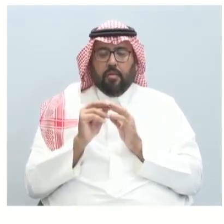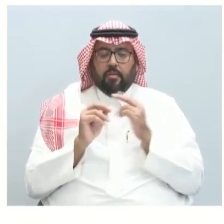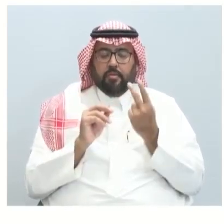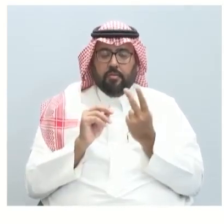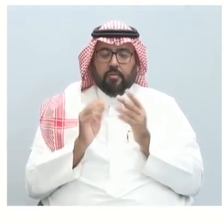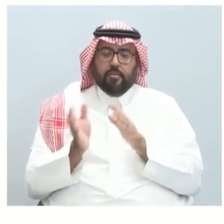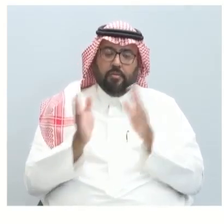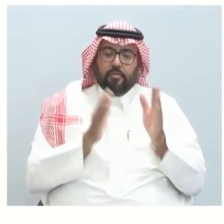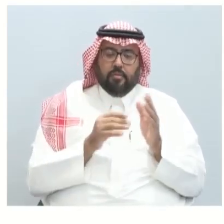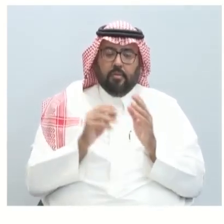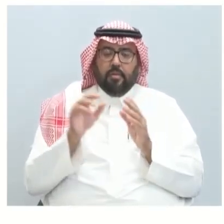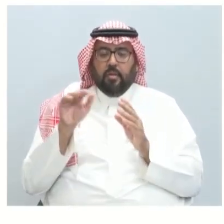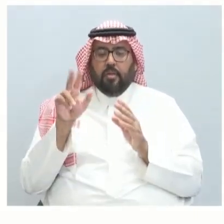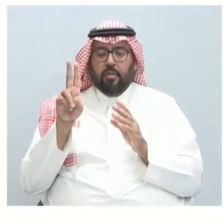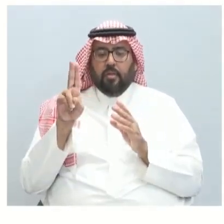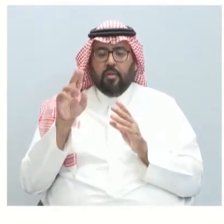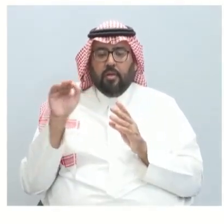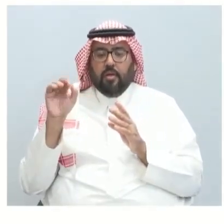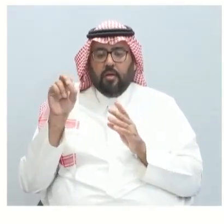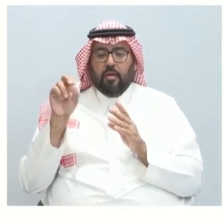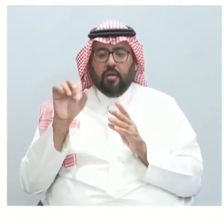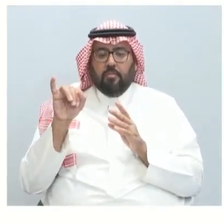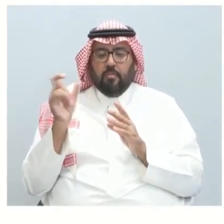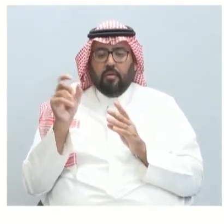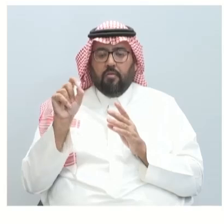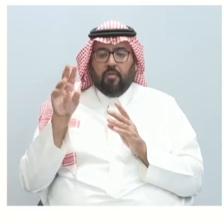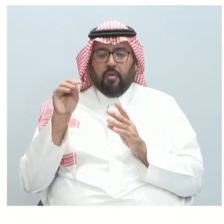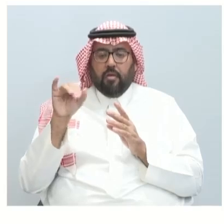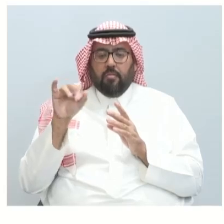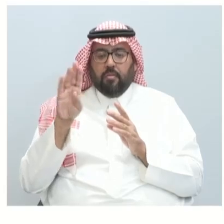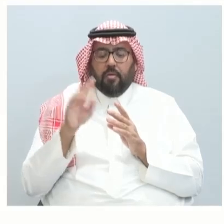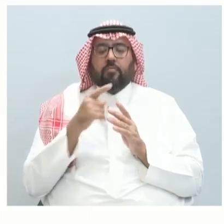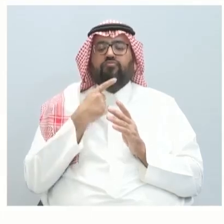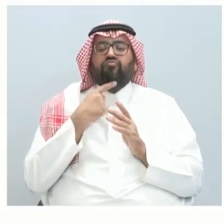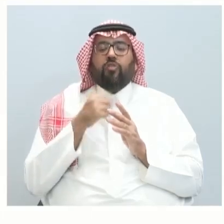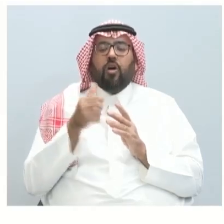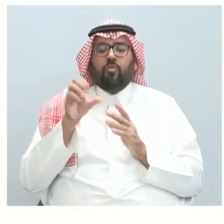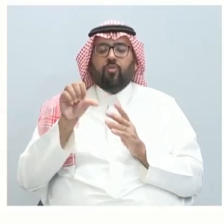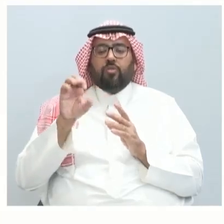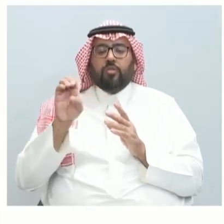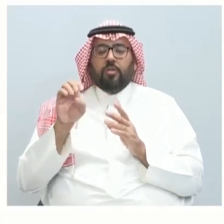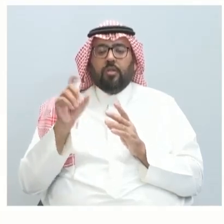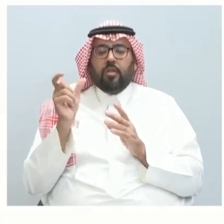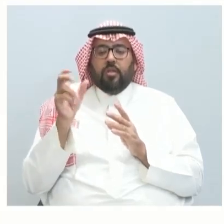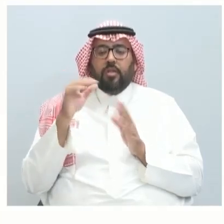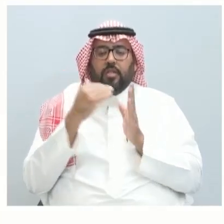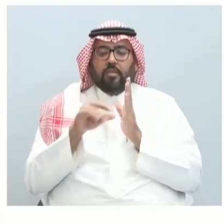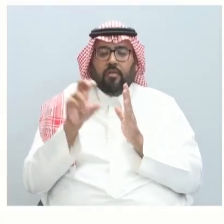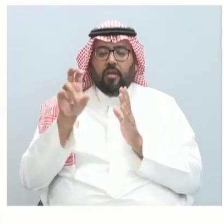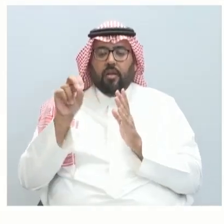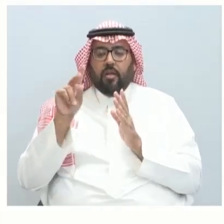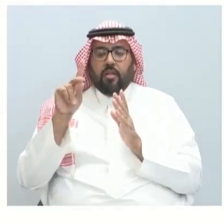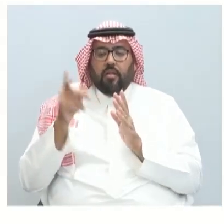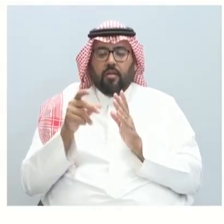ننتقل الى خطوه تحقق من فهمك وهنا يقول اوجد نصف القطر او القطر لكل